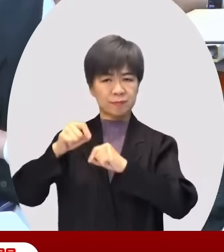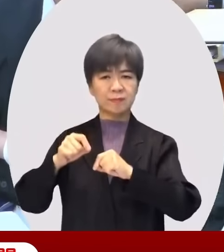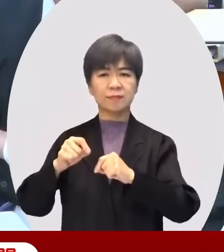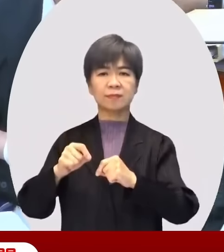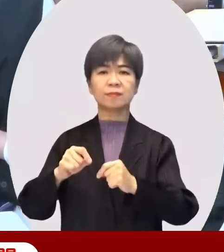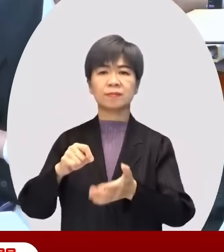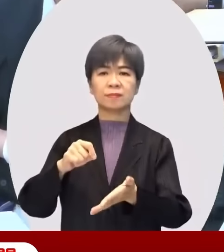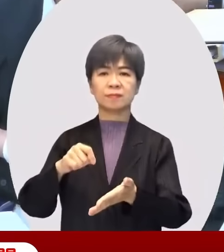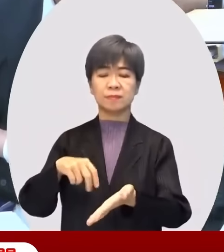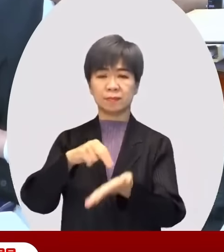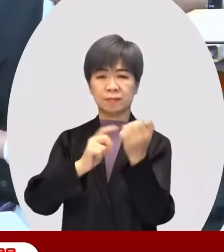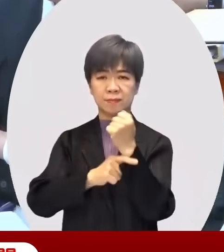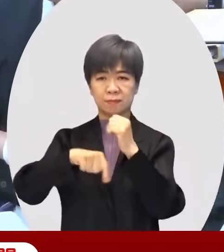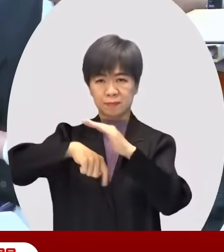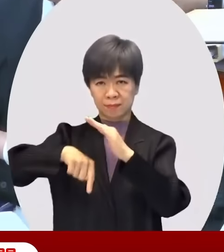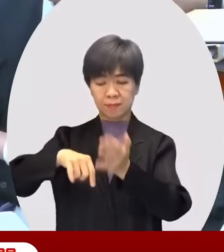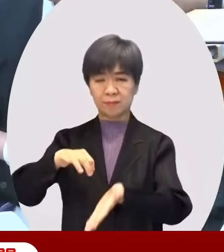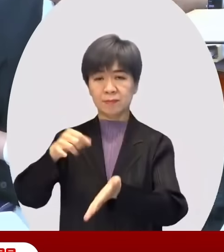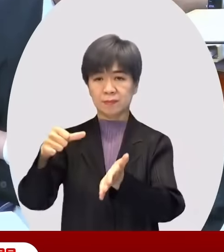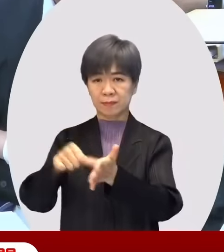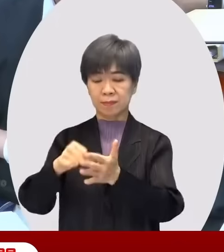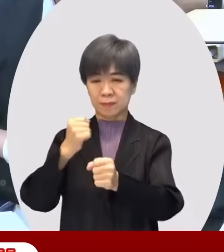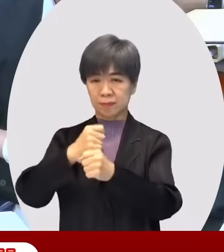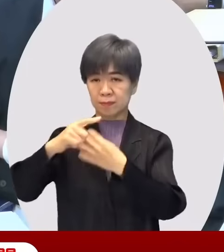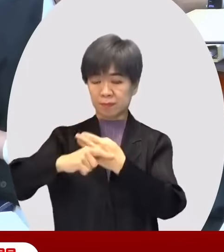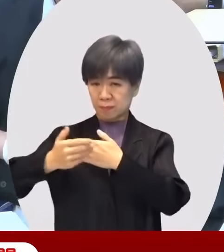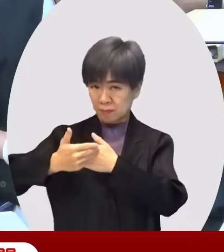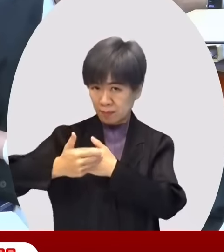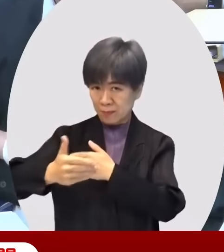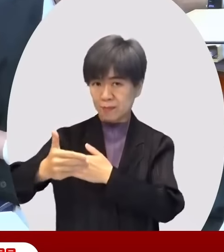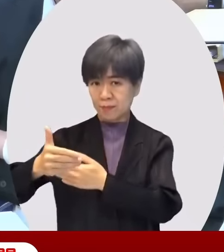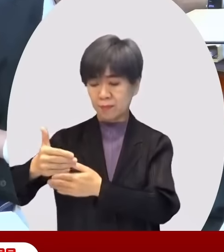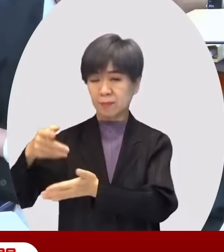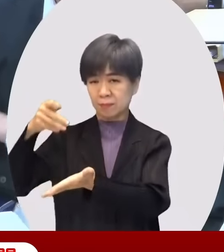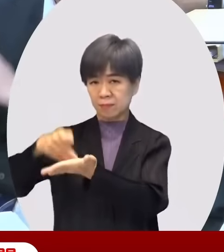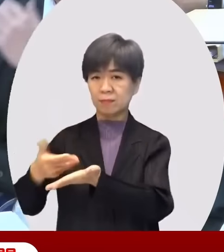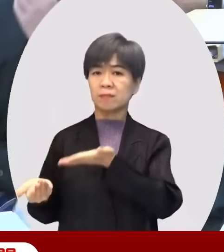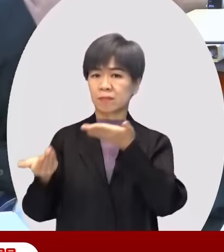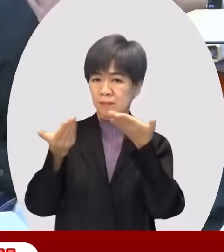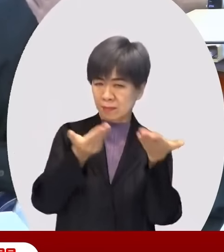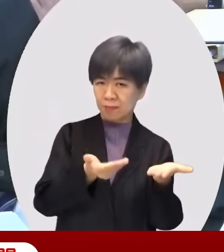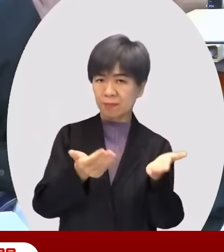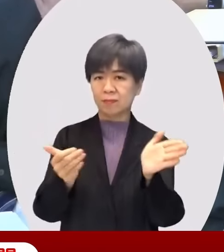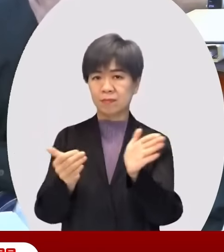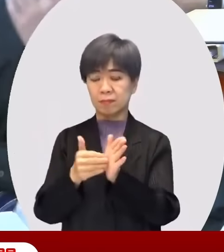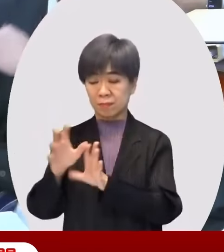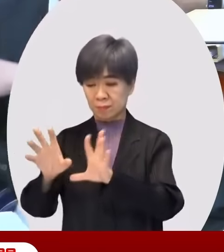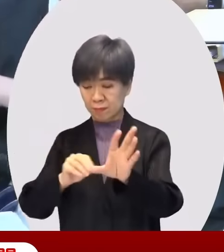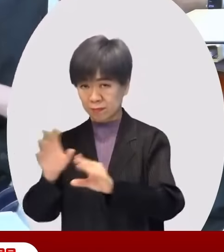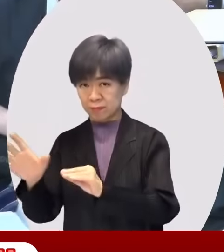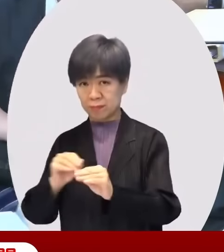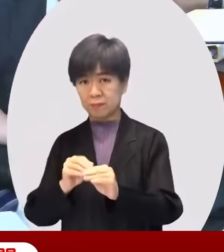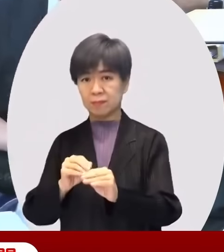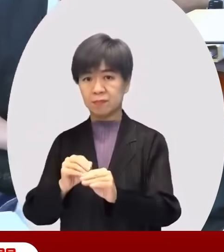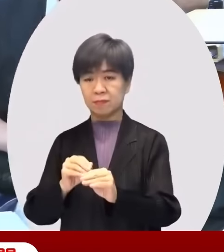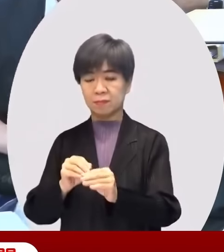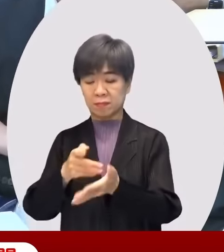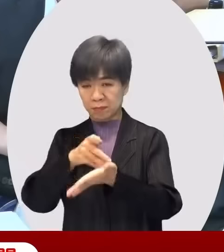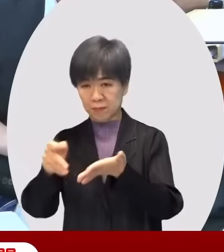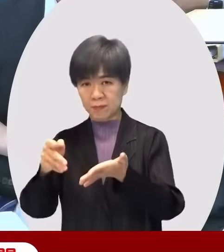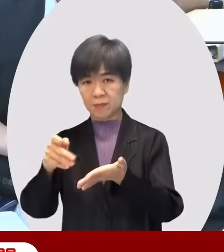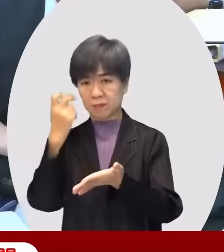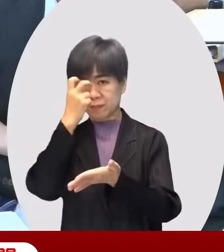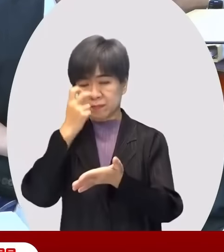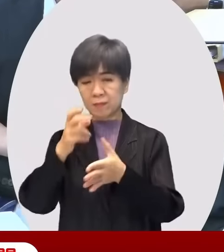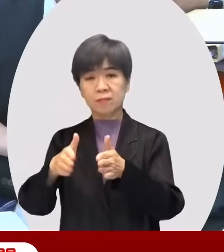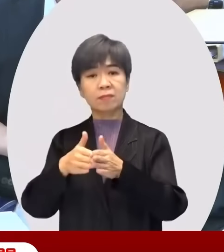关内部的提名作业程序来提名候选人，当总统完成提名之后呢，他才会简送被提名人的名单